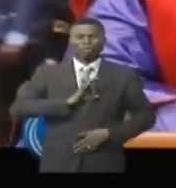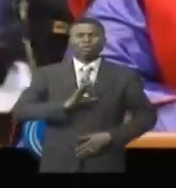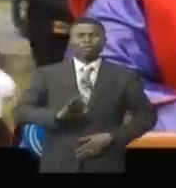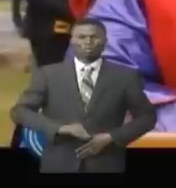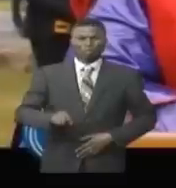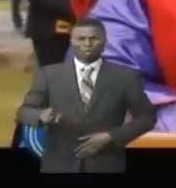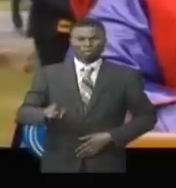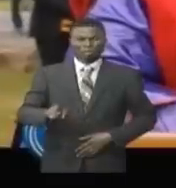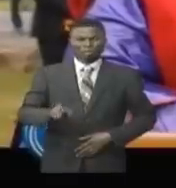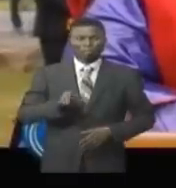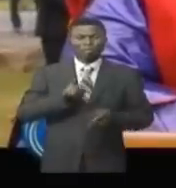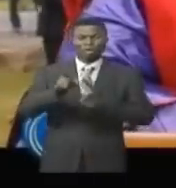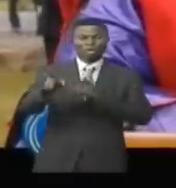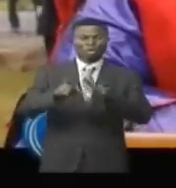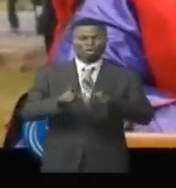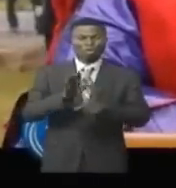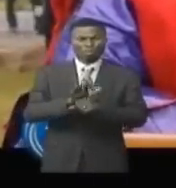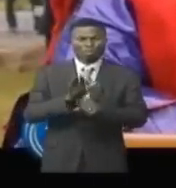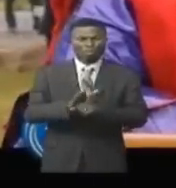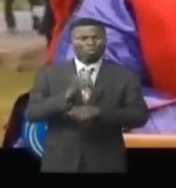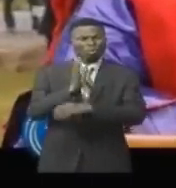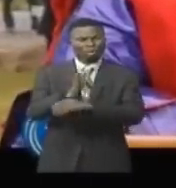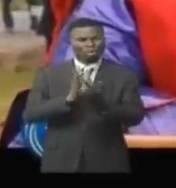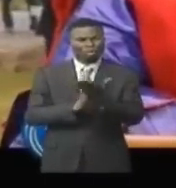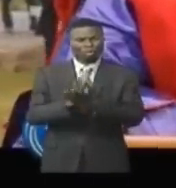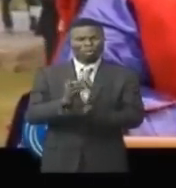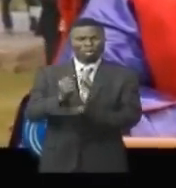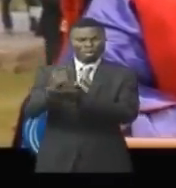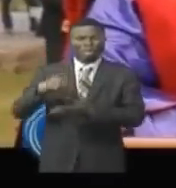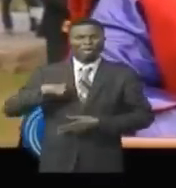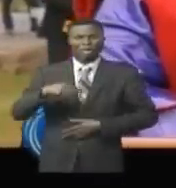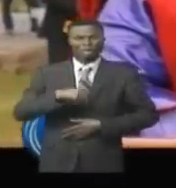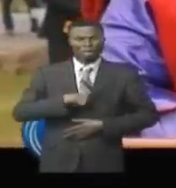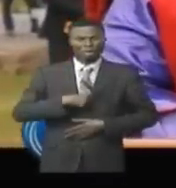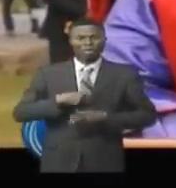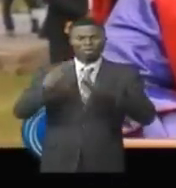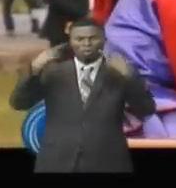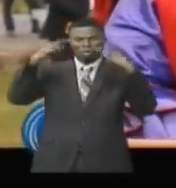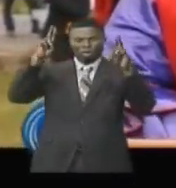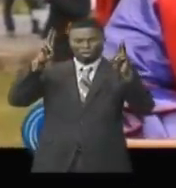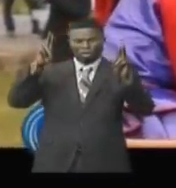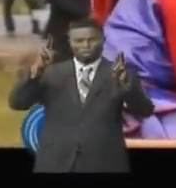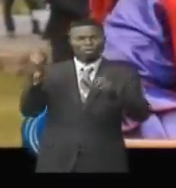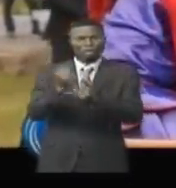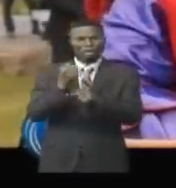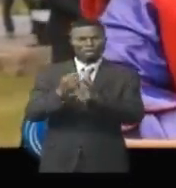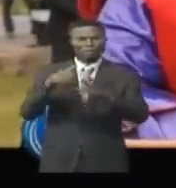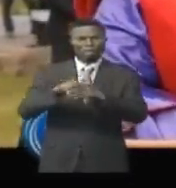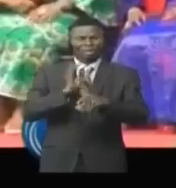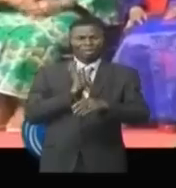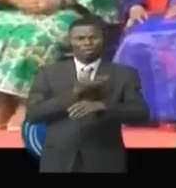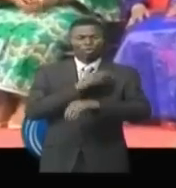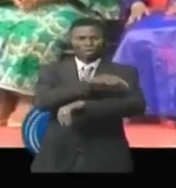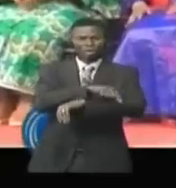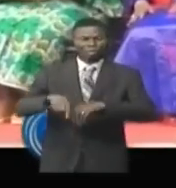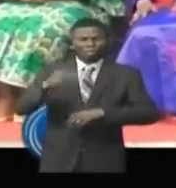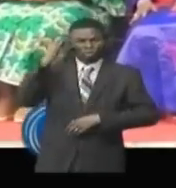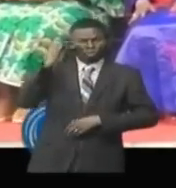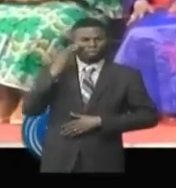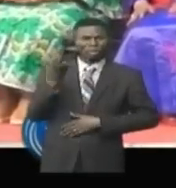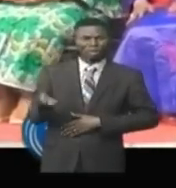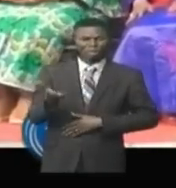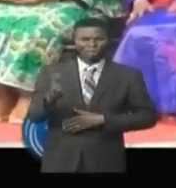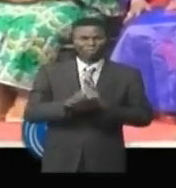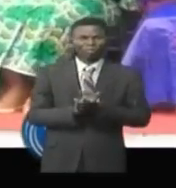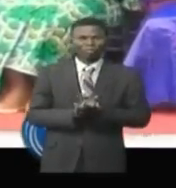pertinentes orientations qui nous permettent de parvenir aux objectifs du ministère dont j'ai la charge. Organisée par les